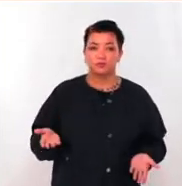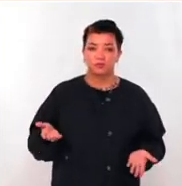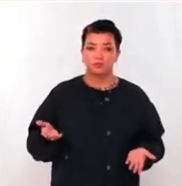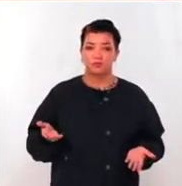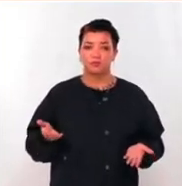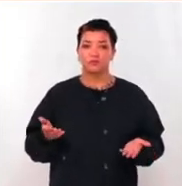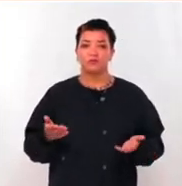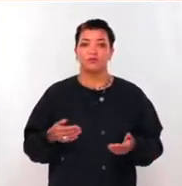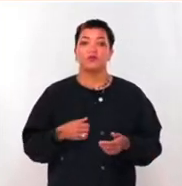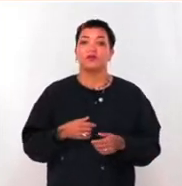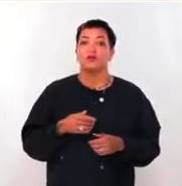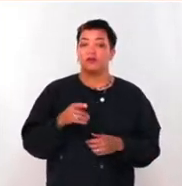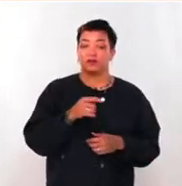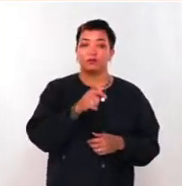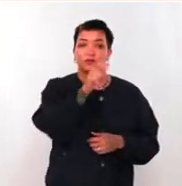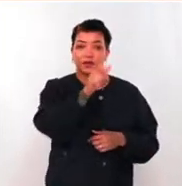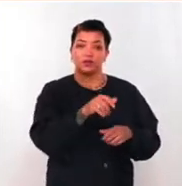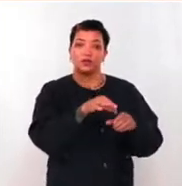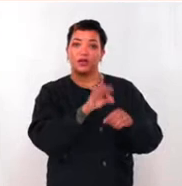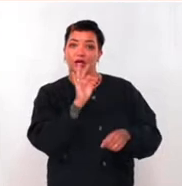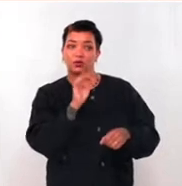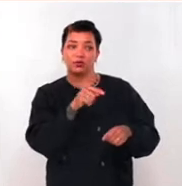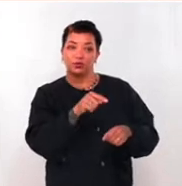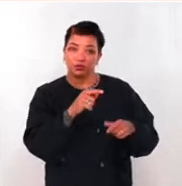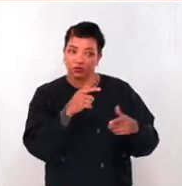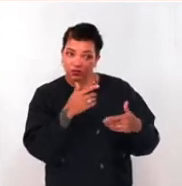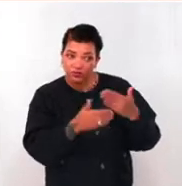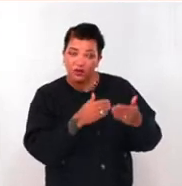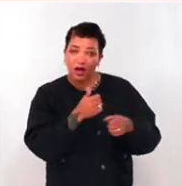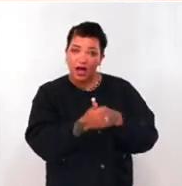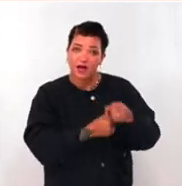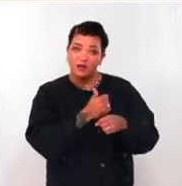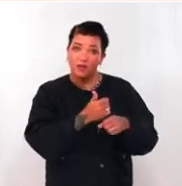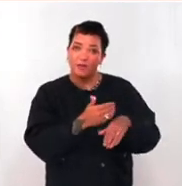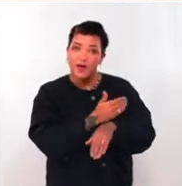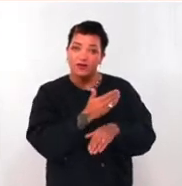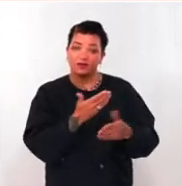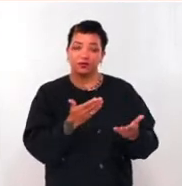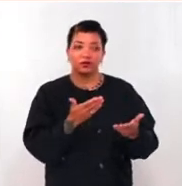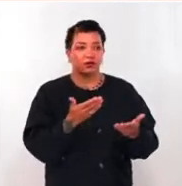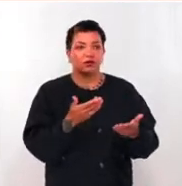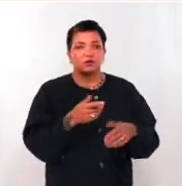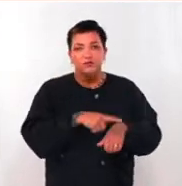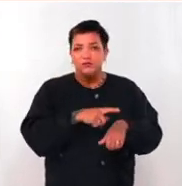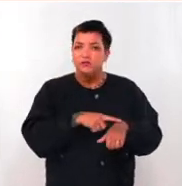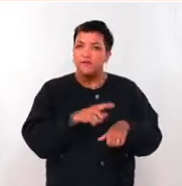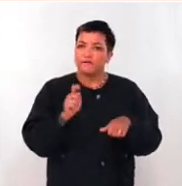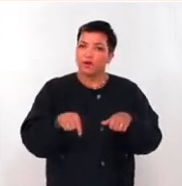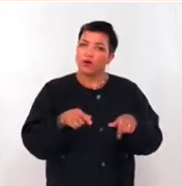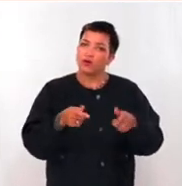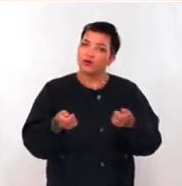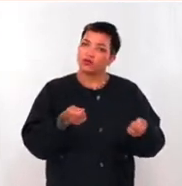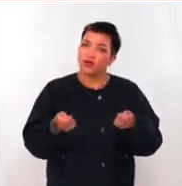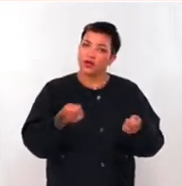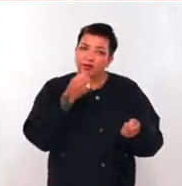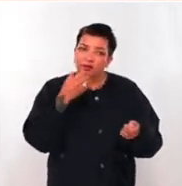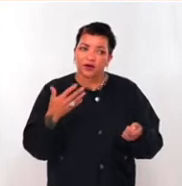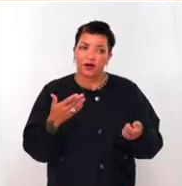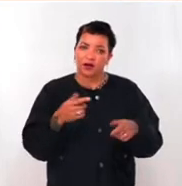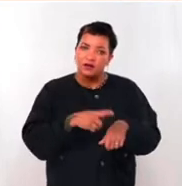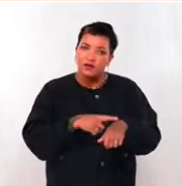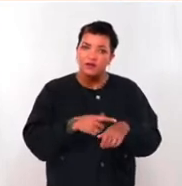était temps. Un an après, où est-ce que nous en sommes? Il serait temps qu'une politique de gestion des déchets à la hauteur des enjeux soit mise en œuvre. Je pense que